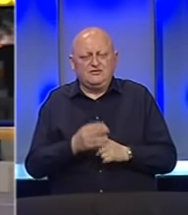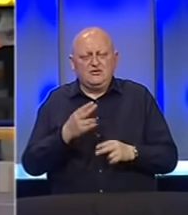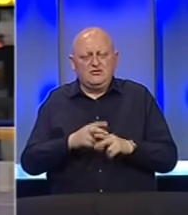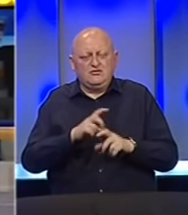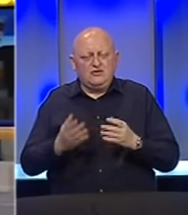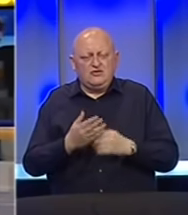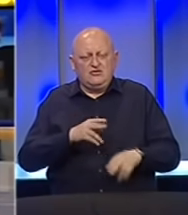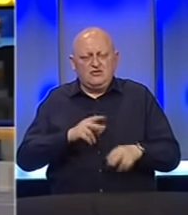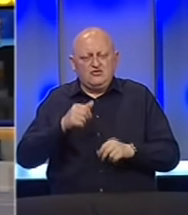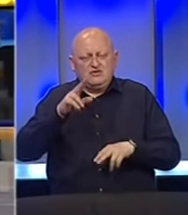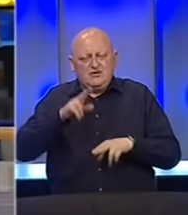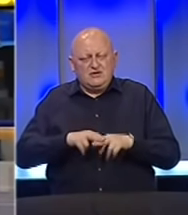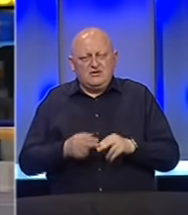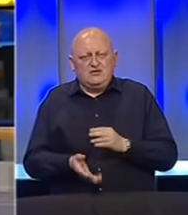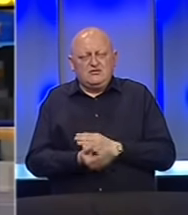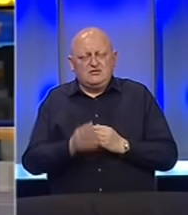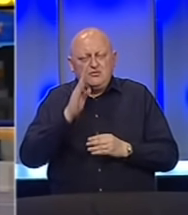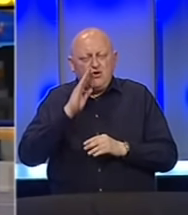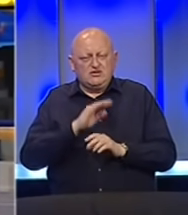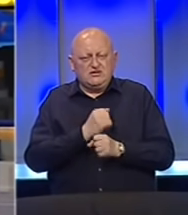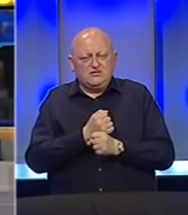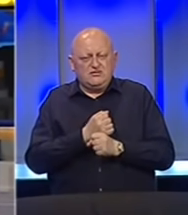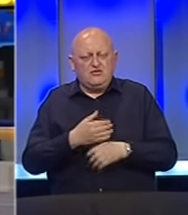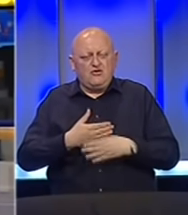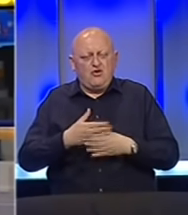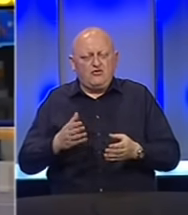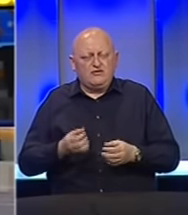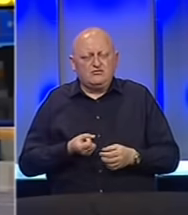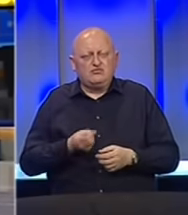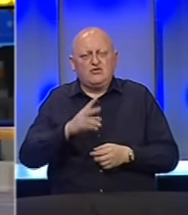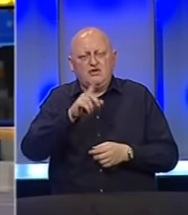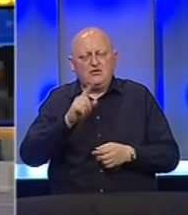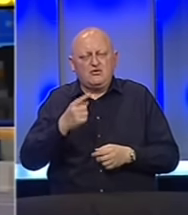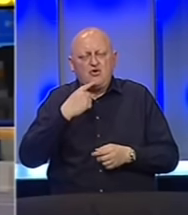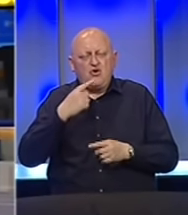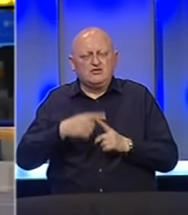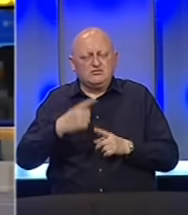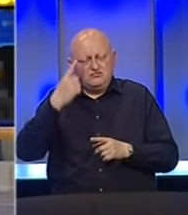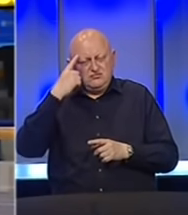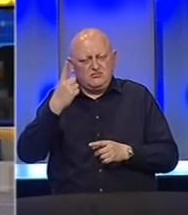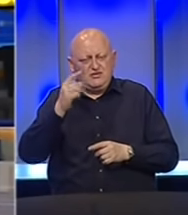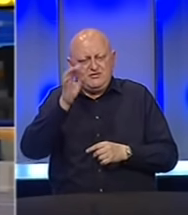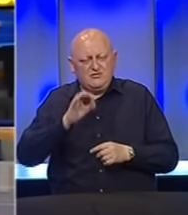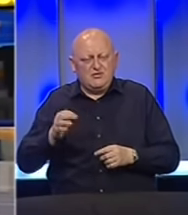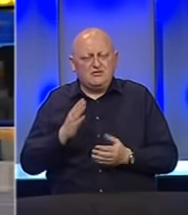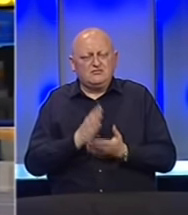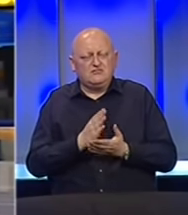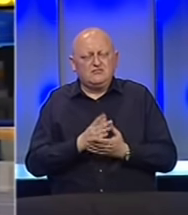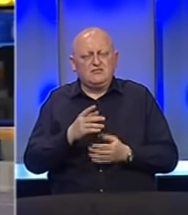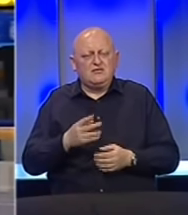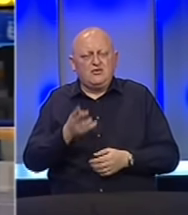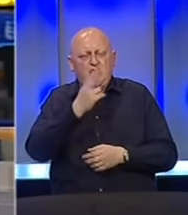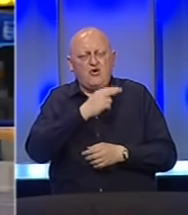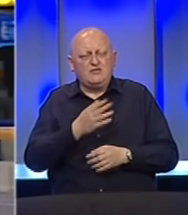Imenovanje novog ministra za ljudska prava i izbjeglice Bosne i Hercegovine otvorilo je brojna pitanja te po ko zna koji put u prvi plan stavilo činjenicu da